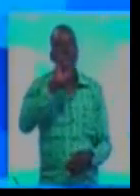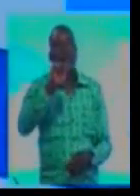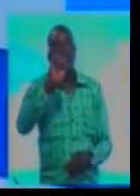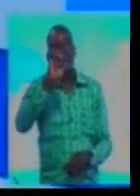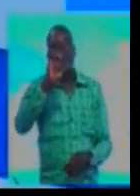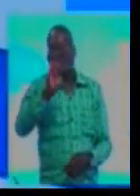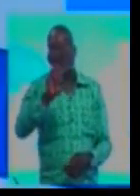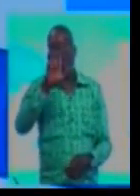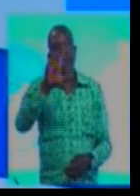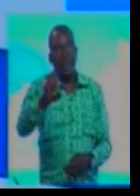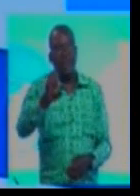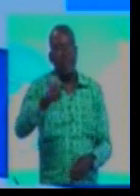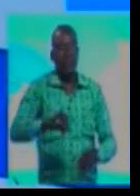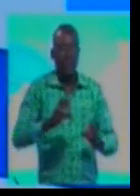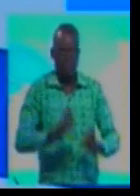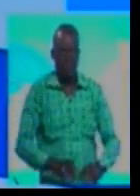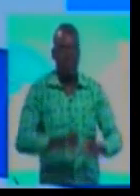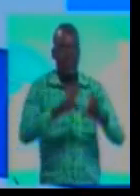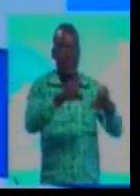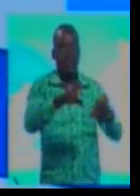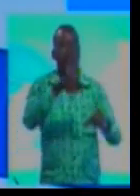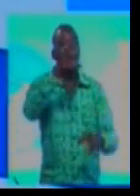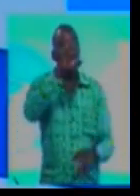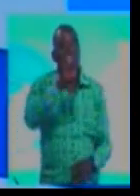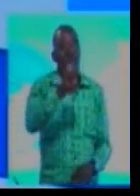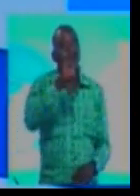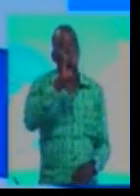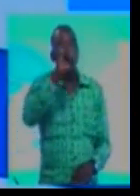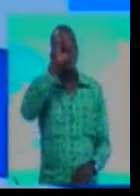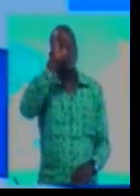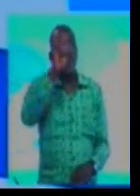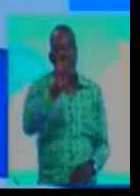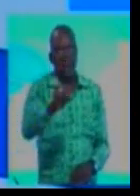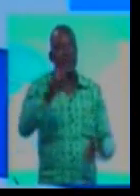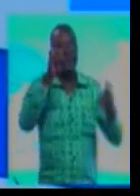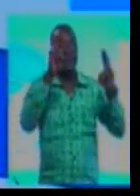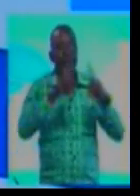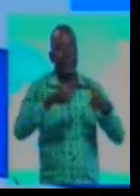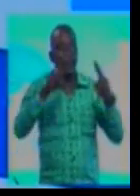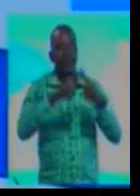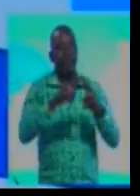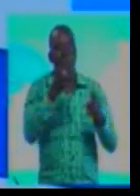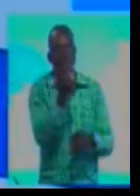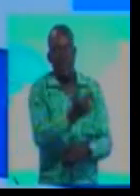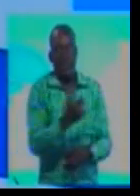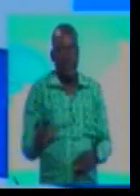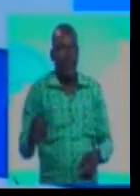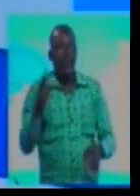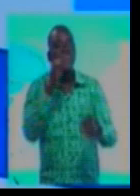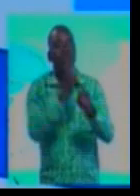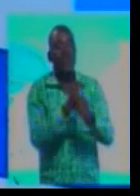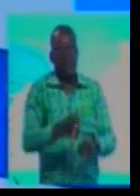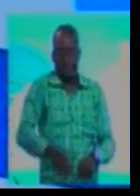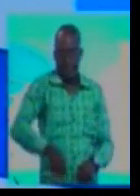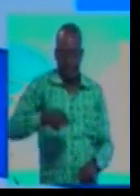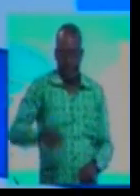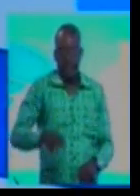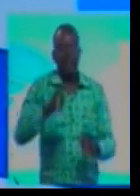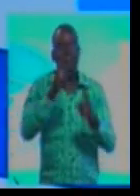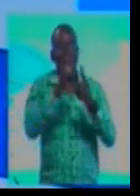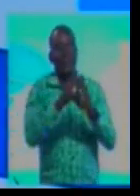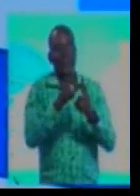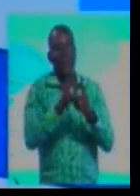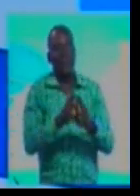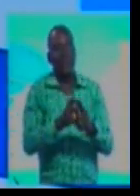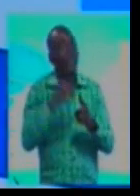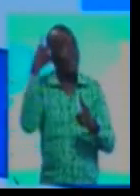cadeau aux pensionnaires de SOS Village d'enfants. Ils ont reçu des sacs de riz, des bidons d'huile et